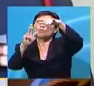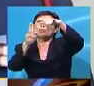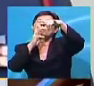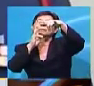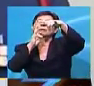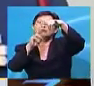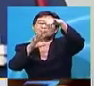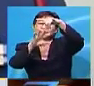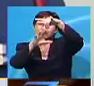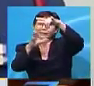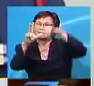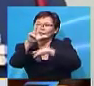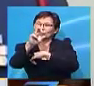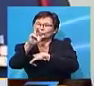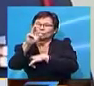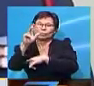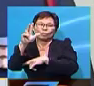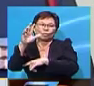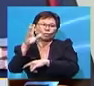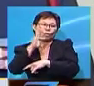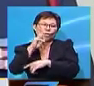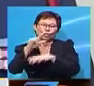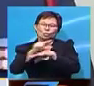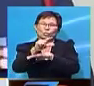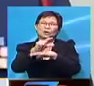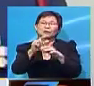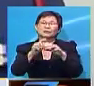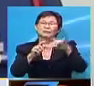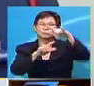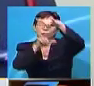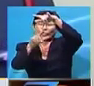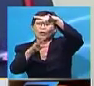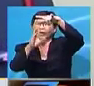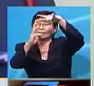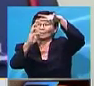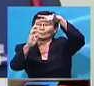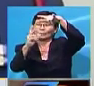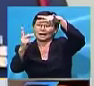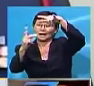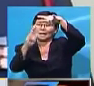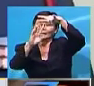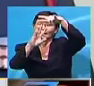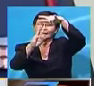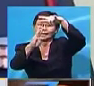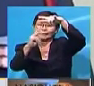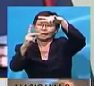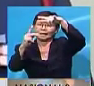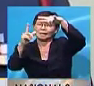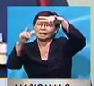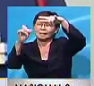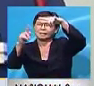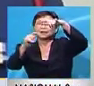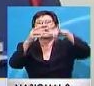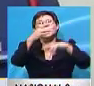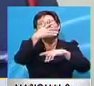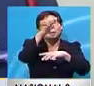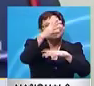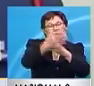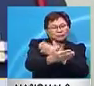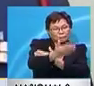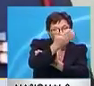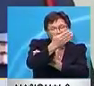satu melibatkan penggunaan air 6,000 liter. Dengan 15 pagi, 15